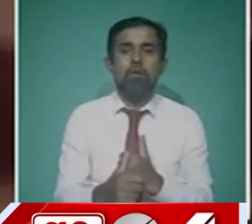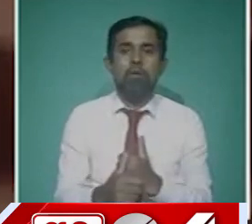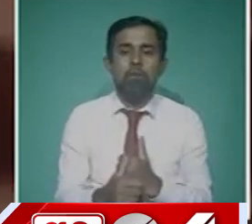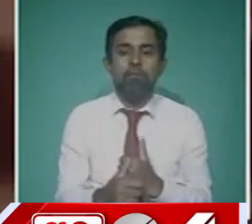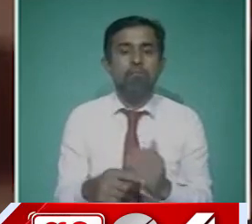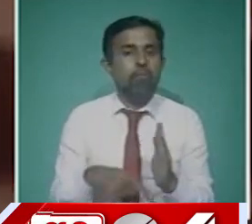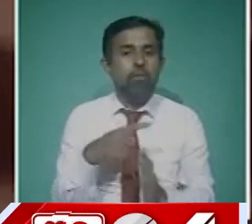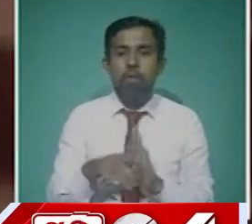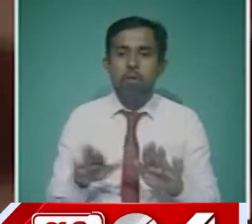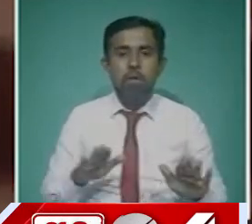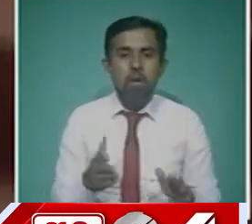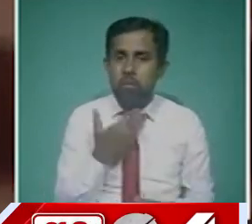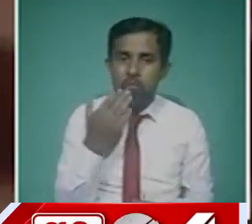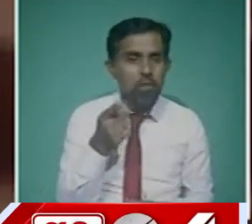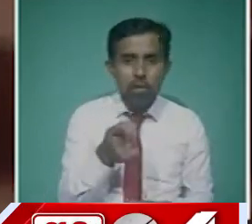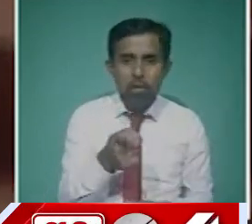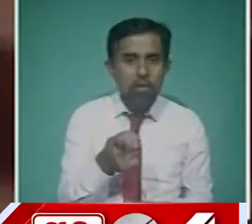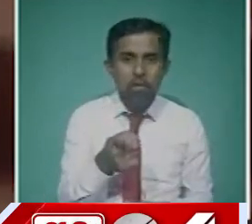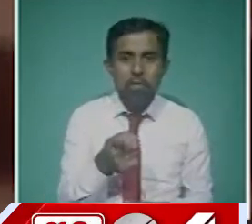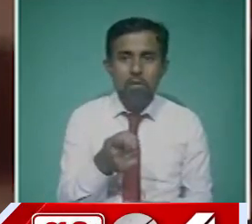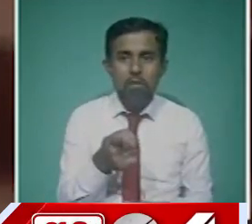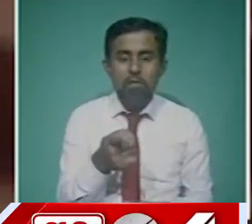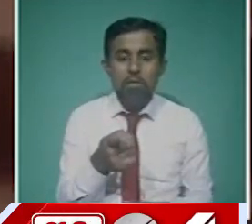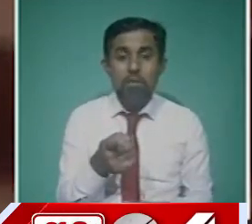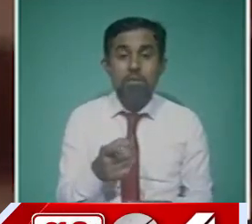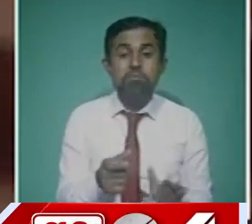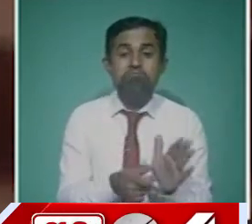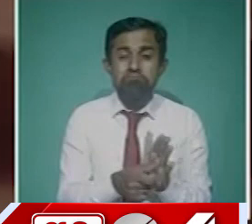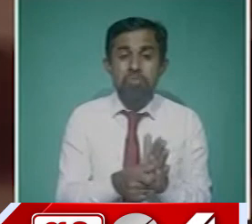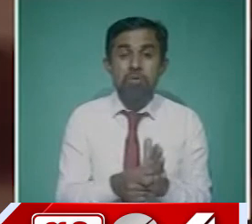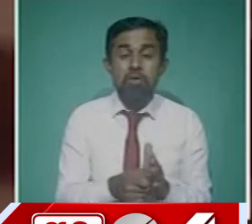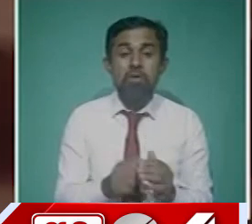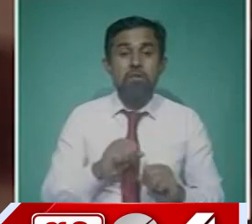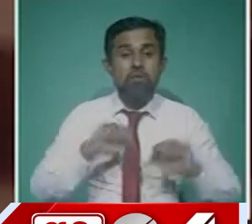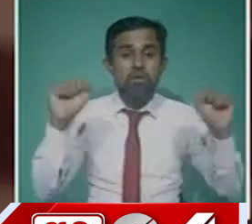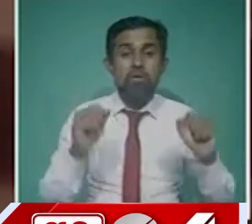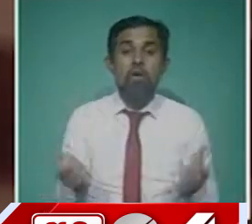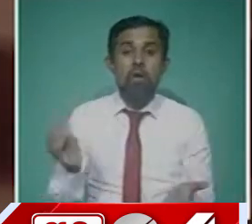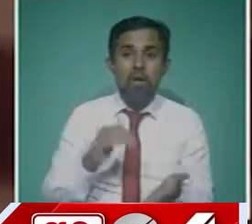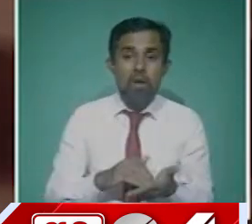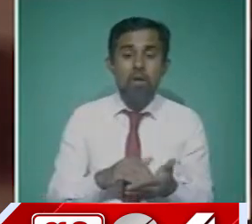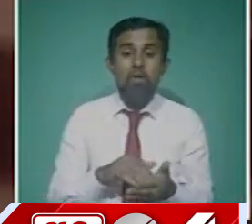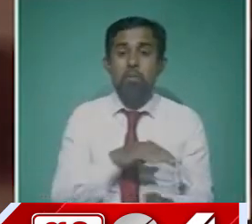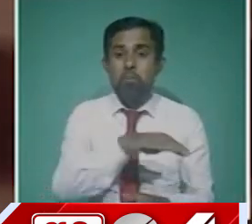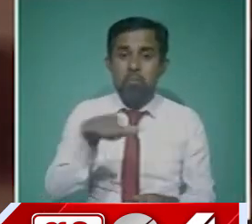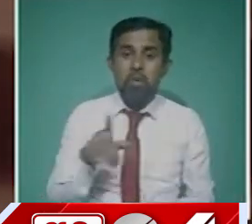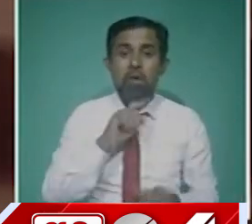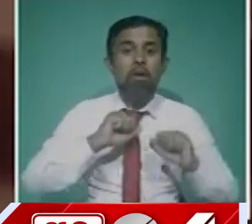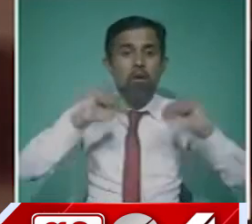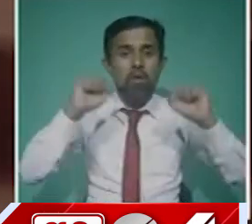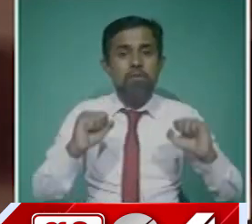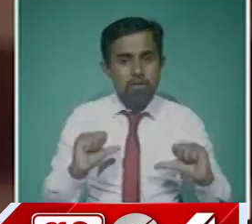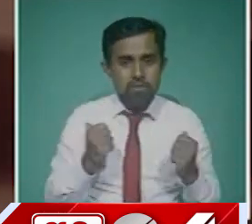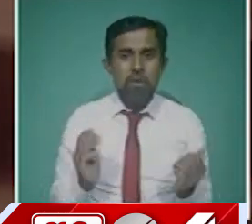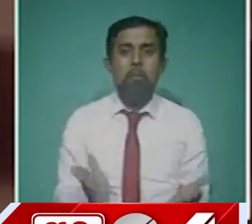මෙහෙම රටක් පාලනය කරන්න පුළුවන්ද? ඒකන්න මර්ධනය නවතින්න ඕනේ. අරගලේ නැවතත් ජනතාවගෙන් මම ඉල්ලා සිටිනවා අරගලේ පණ